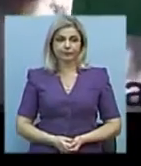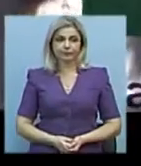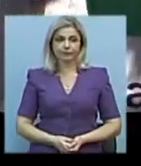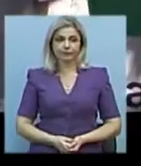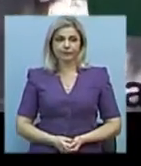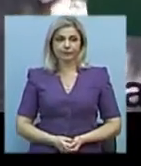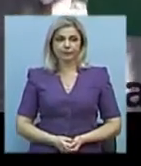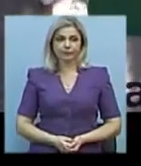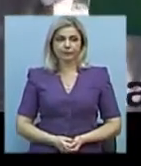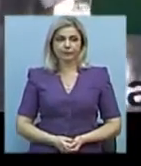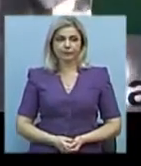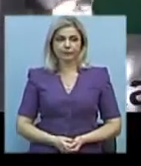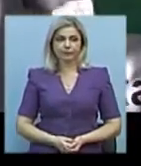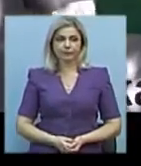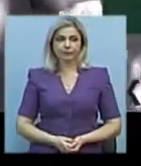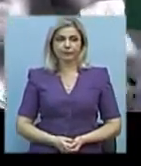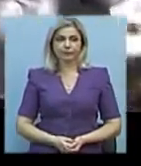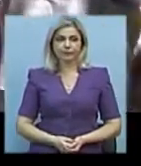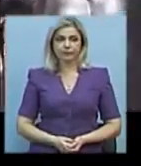Можете подписаться, если